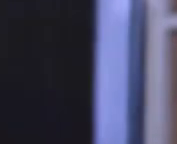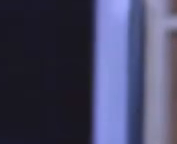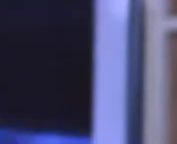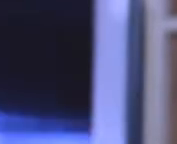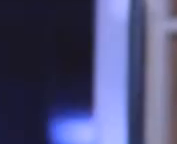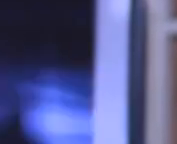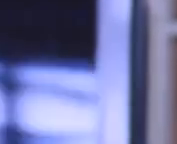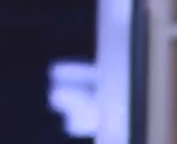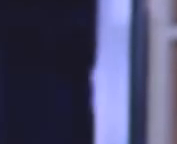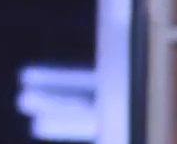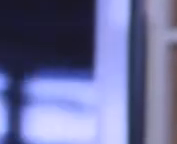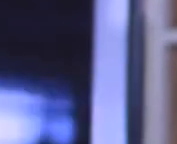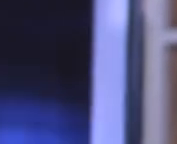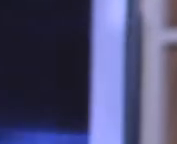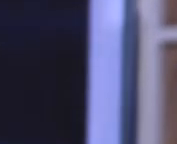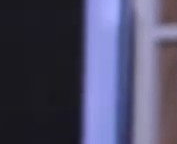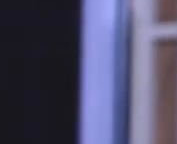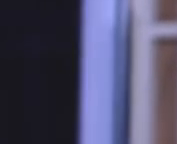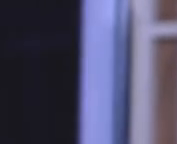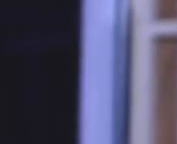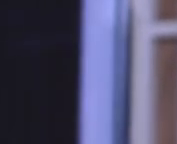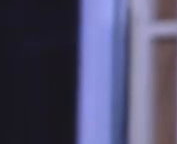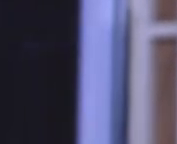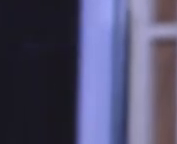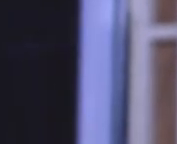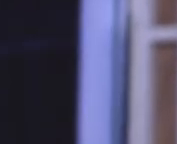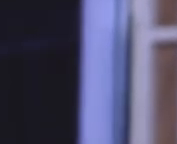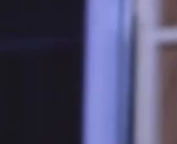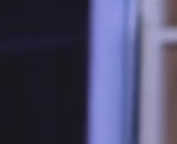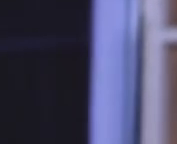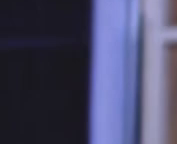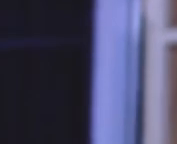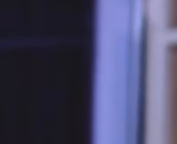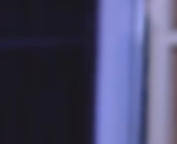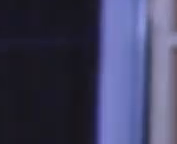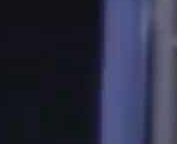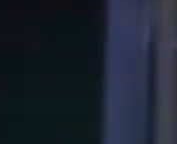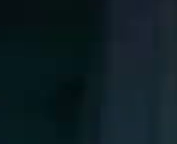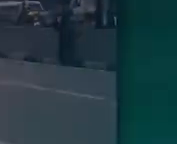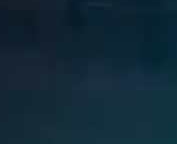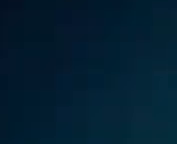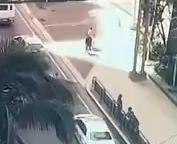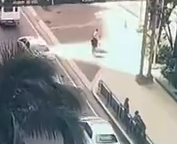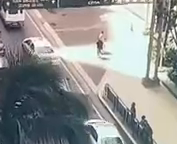pinagmulan o sa ating administrasyon ay tayo po ay nagsimula na rin po mag-reach out regularly.